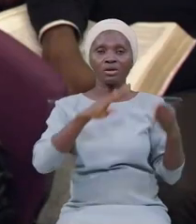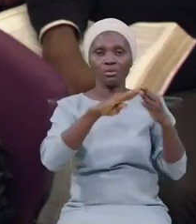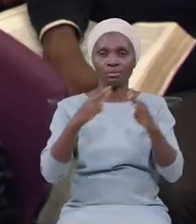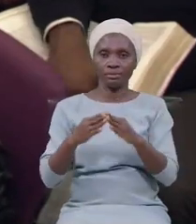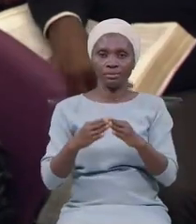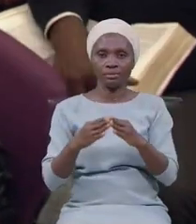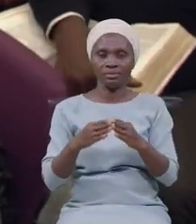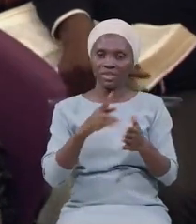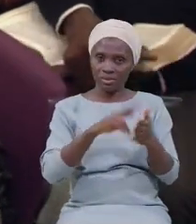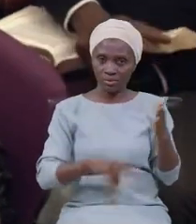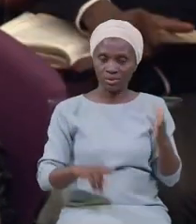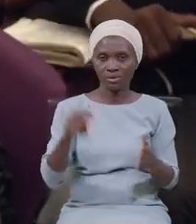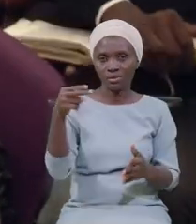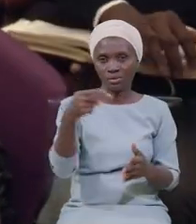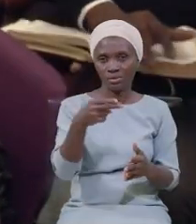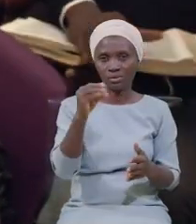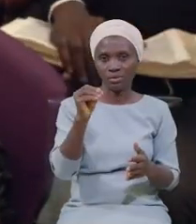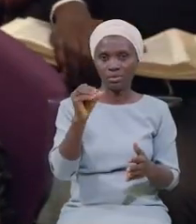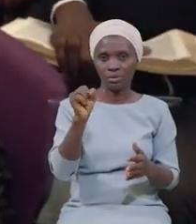communauté. Je vais à